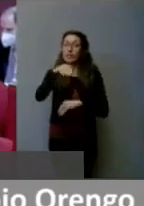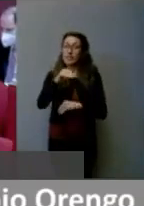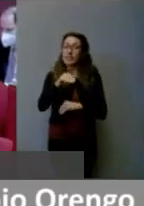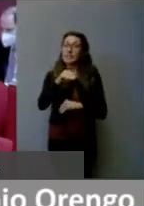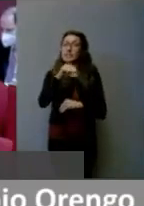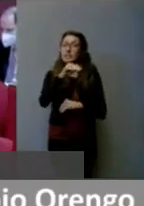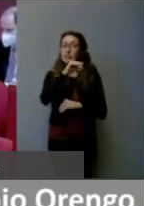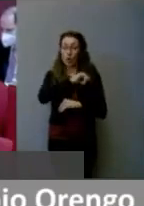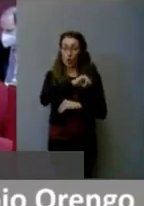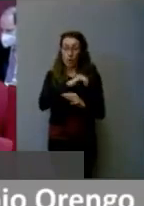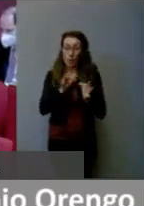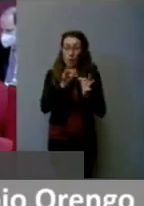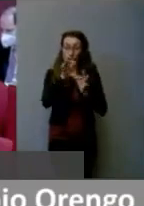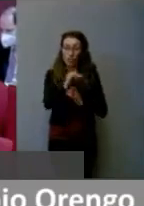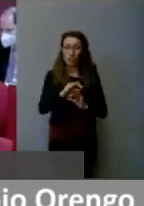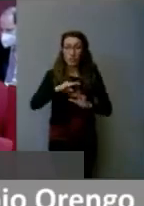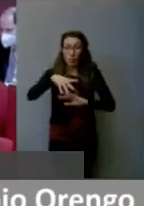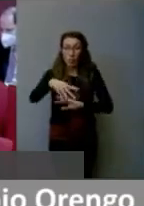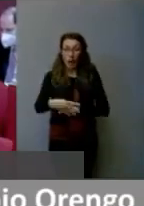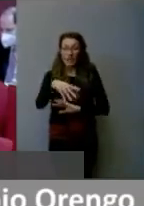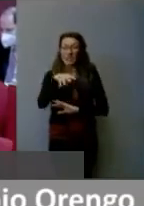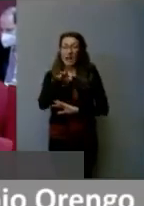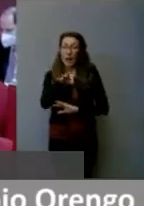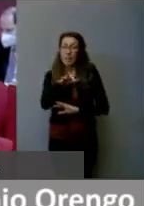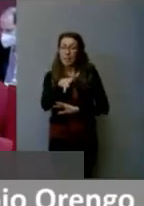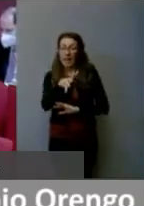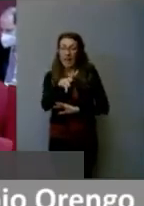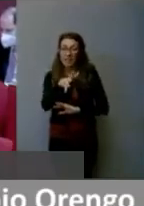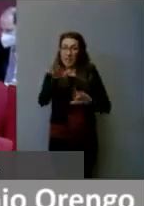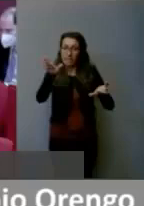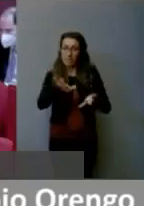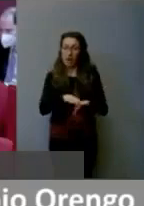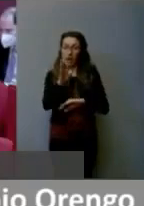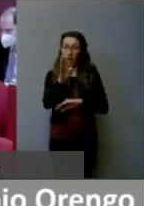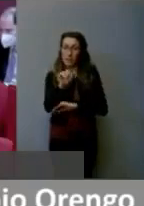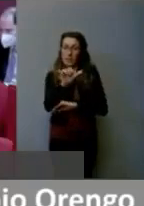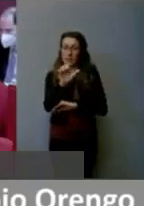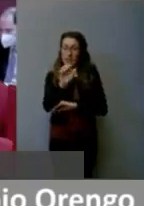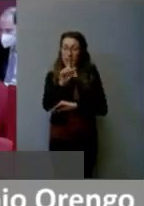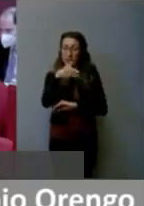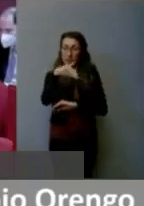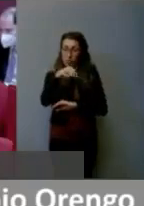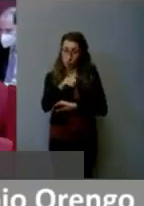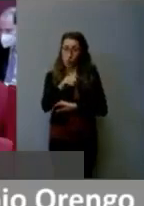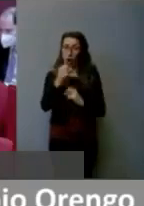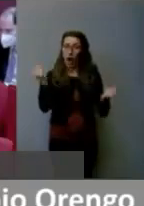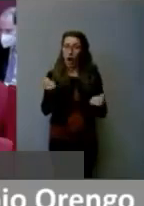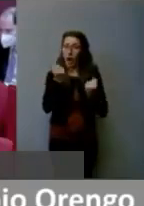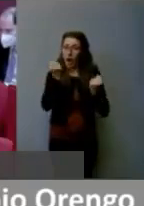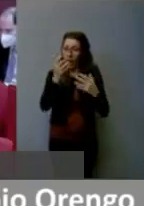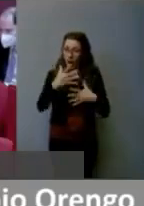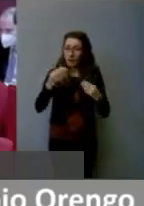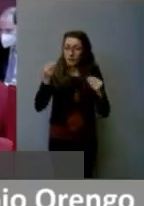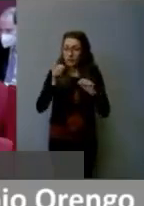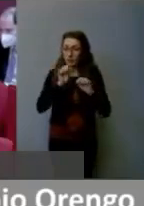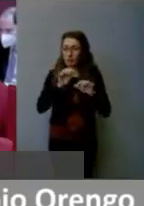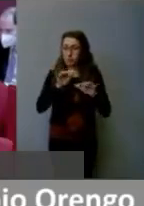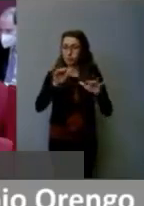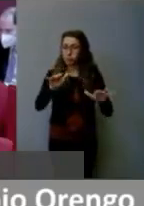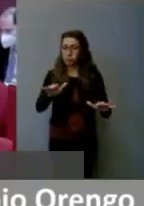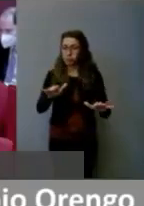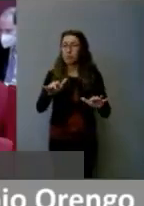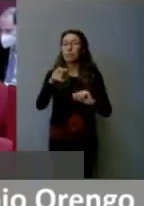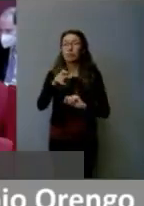Quarta Media Valbisagno rispetto alla diciamo mobilità delle persone meno abili a Genova